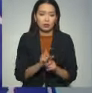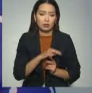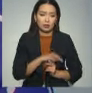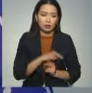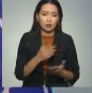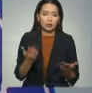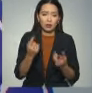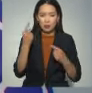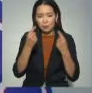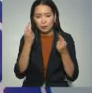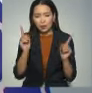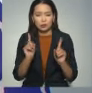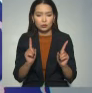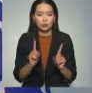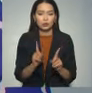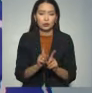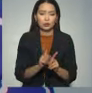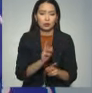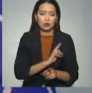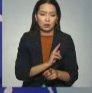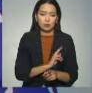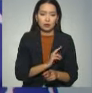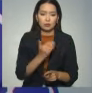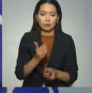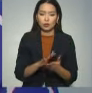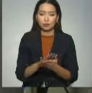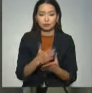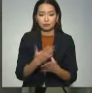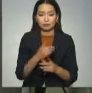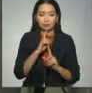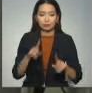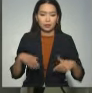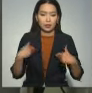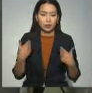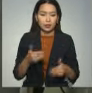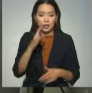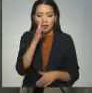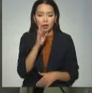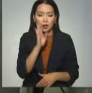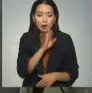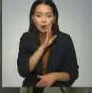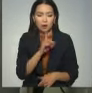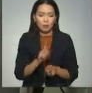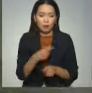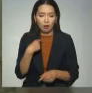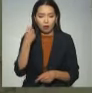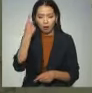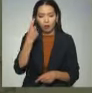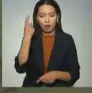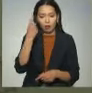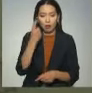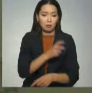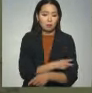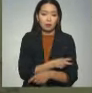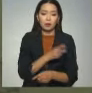қандай психологиялық техникалар арқылы емделсе де, оған ешқандай көмегі болмайды. Қазақ әйелі мен ішіп кеттім деп дәрігердің алдына